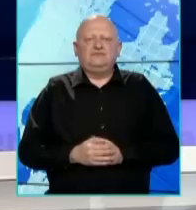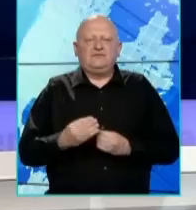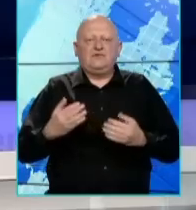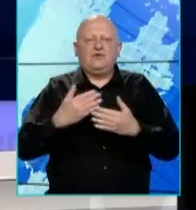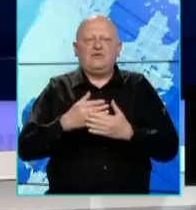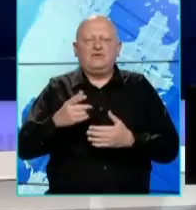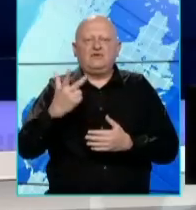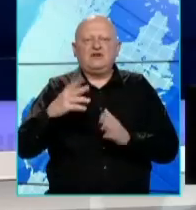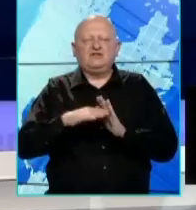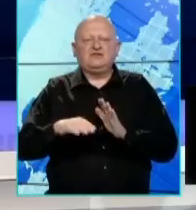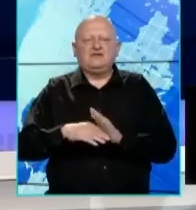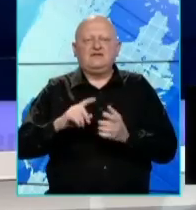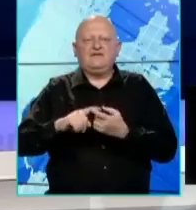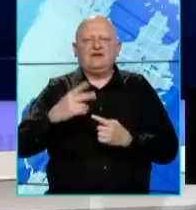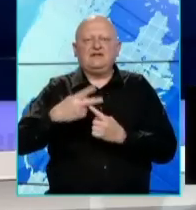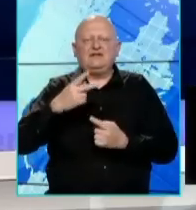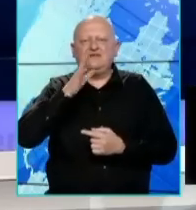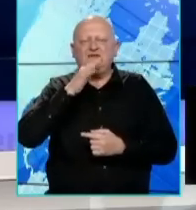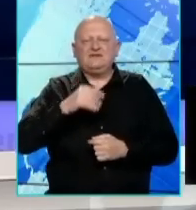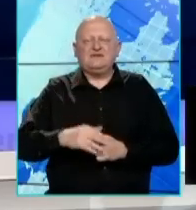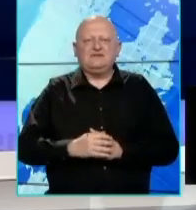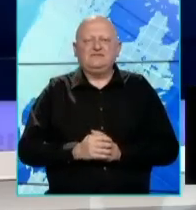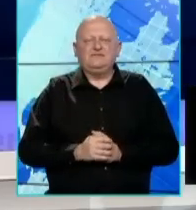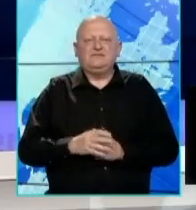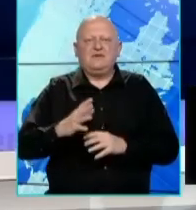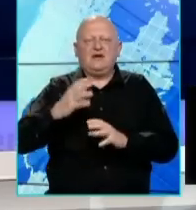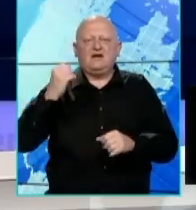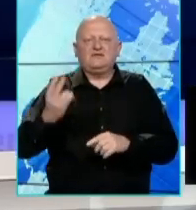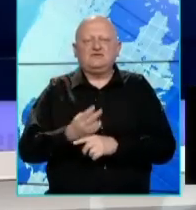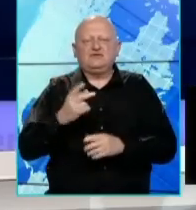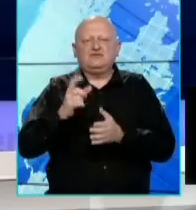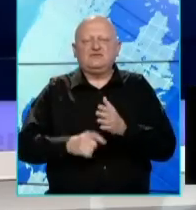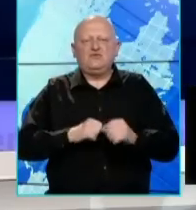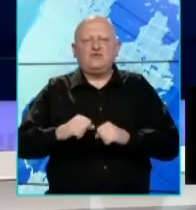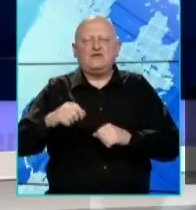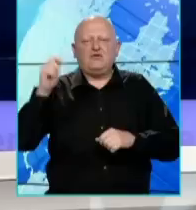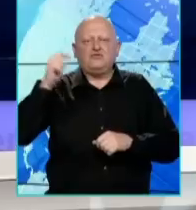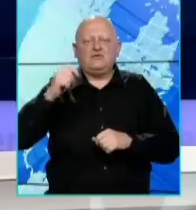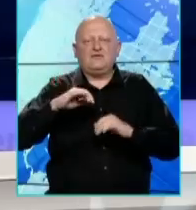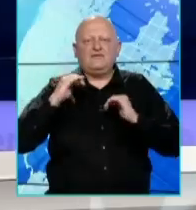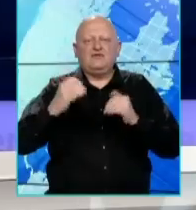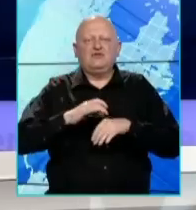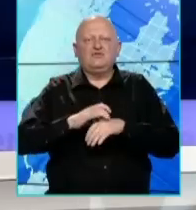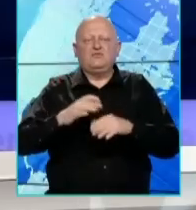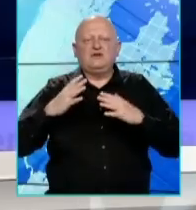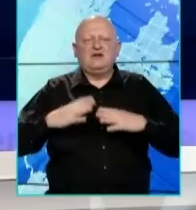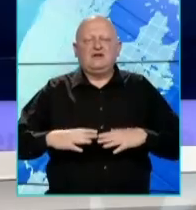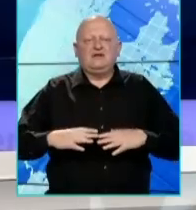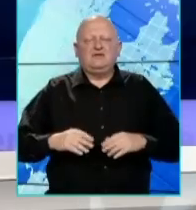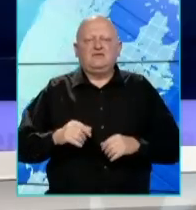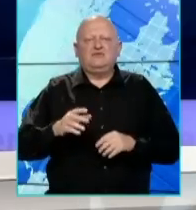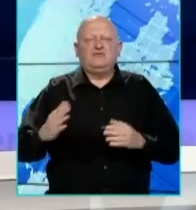Dobro večer. Ovo je treći dnevnik federalne televizije. Ambasadori zemalja članica Upravnog odbora Vijeća za implementaciju